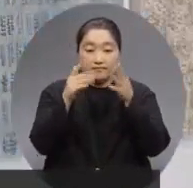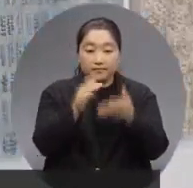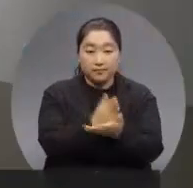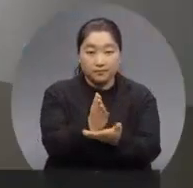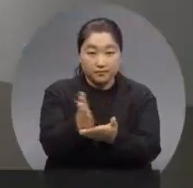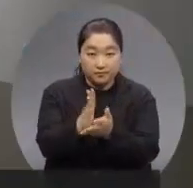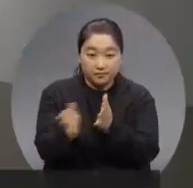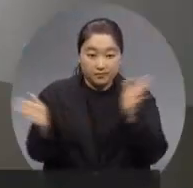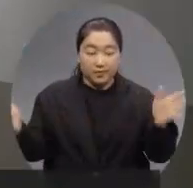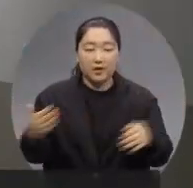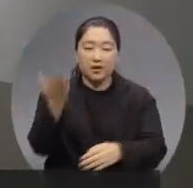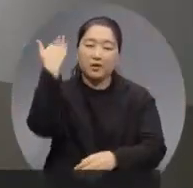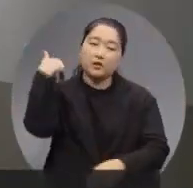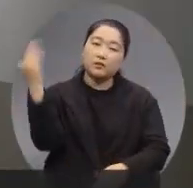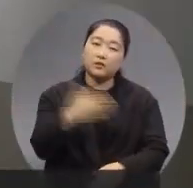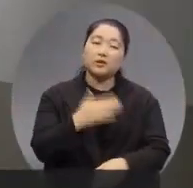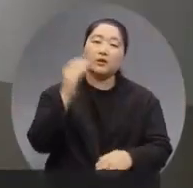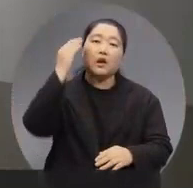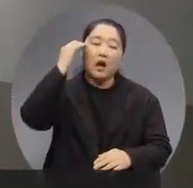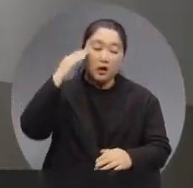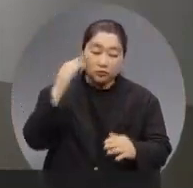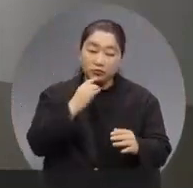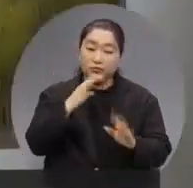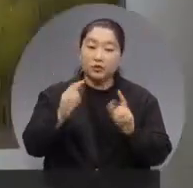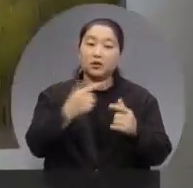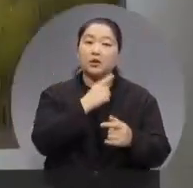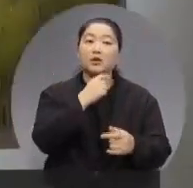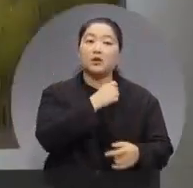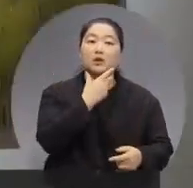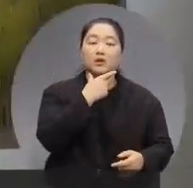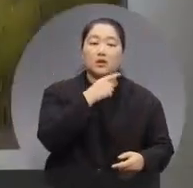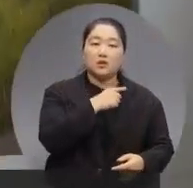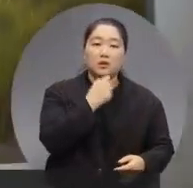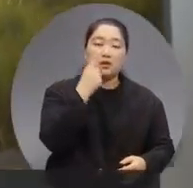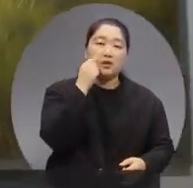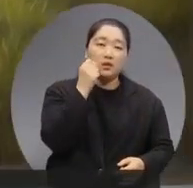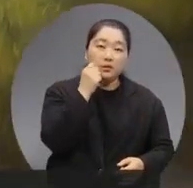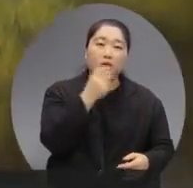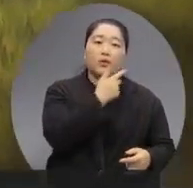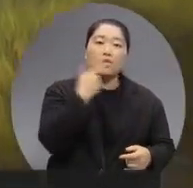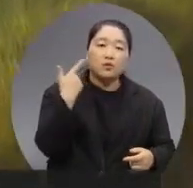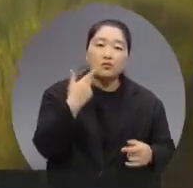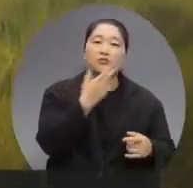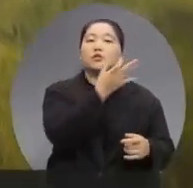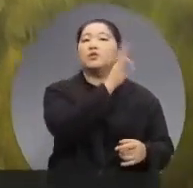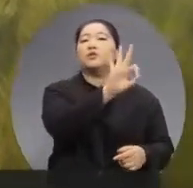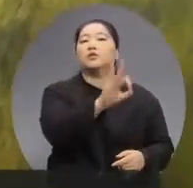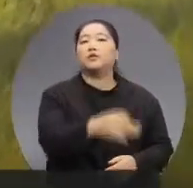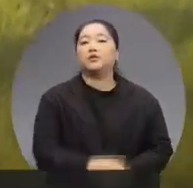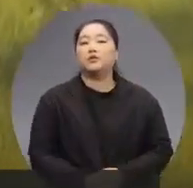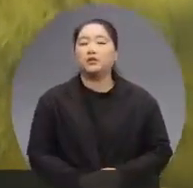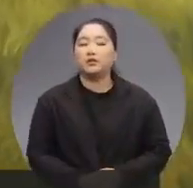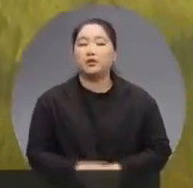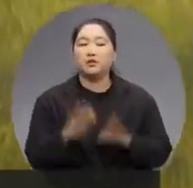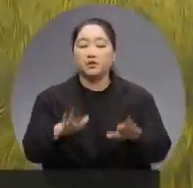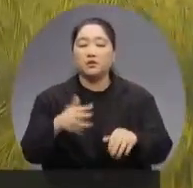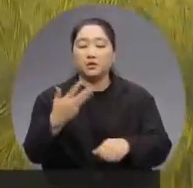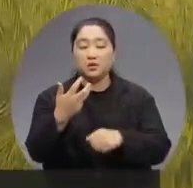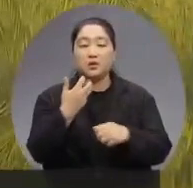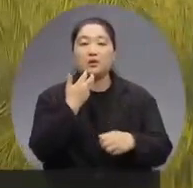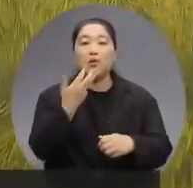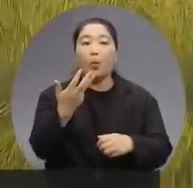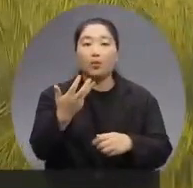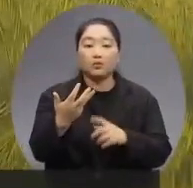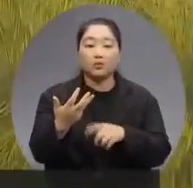이미 오래전부터 국내를 넘어 일본과 영국 등에서 인정받았습니다 이제 여든의 이름 원로